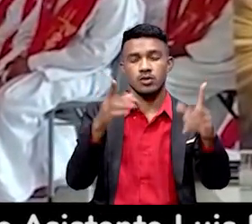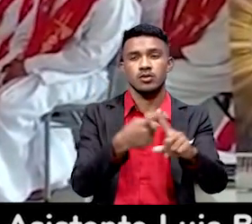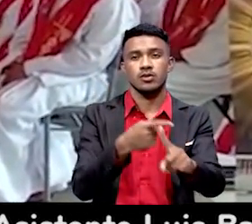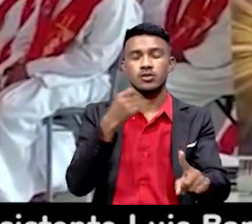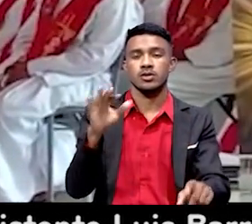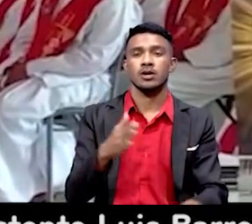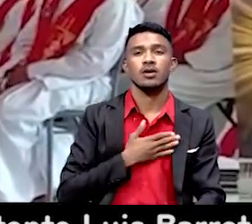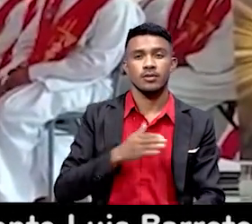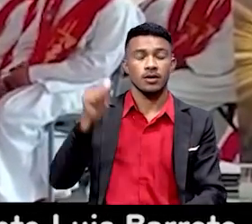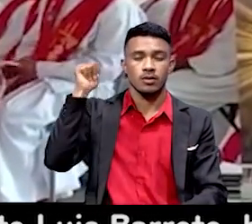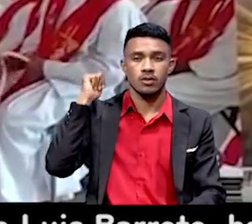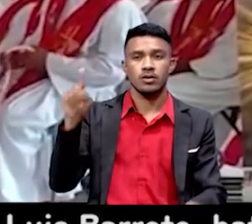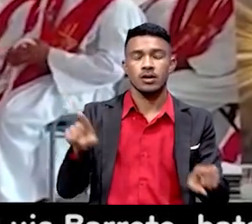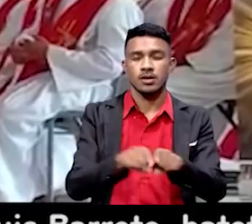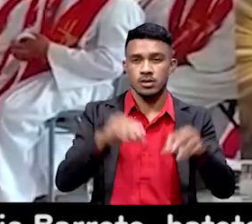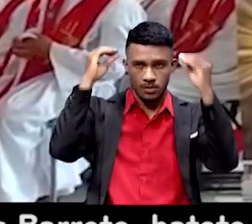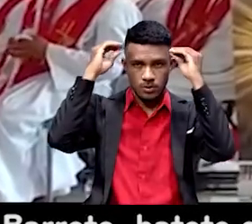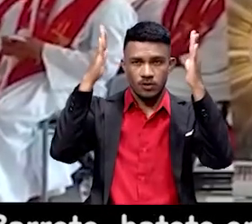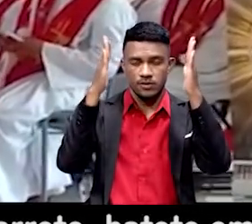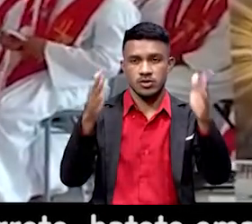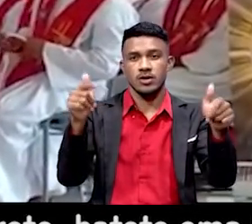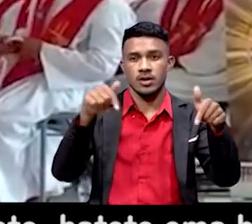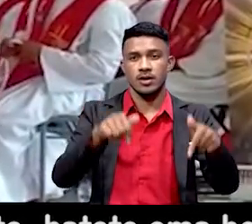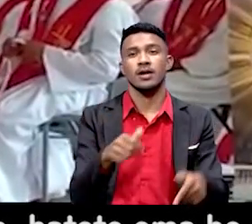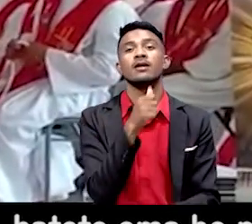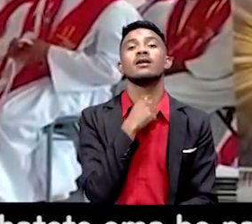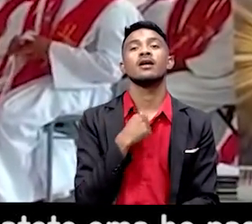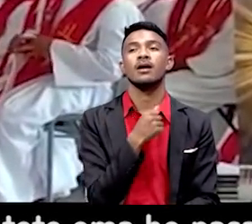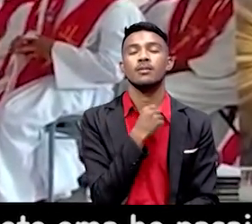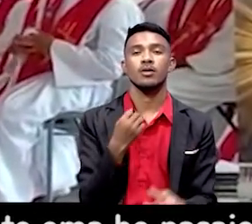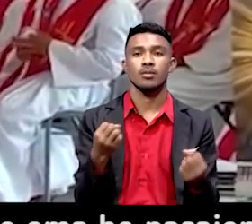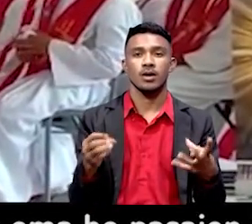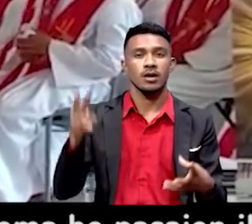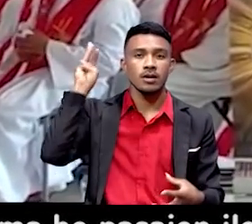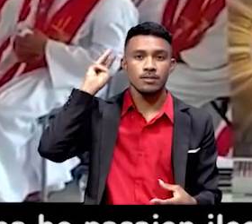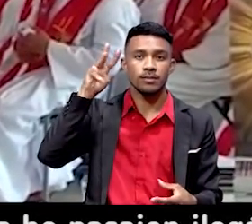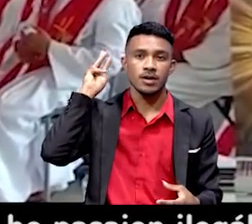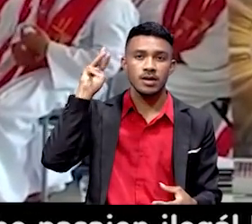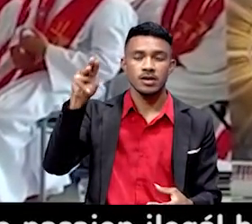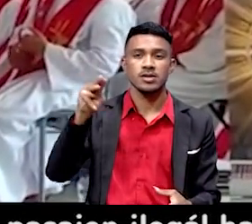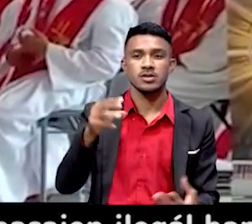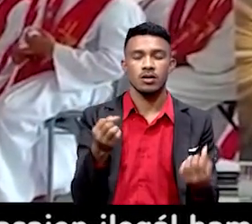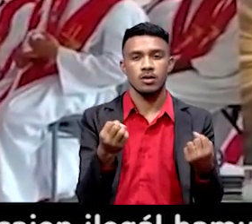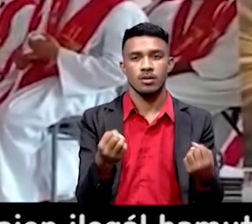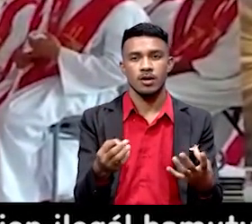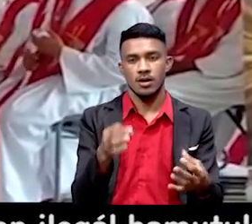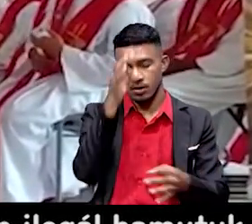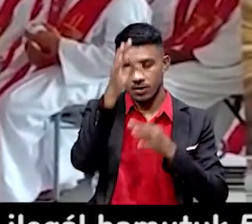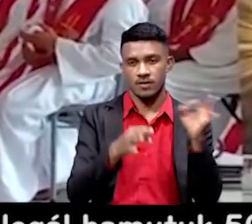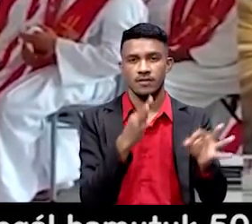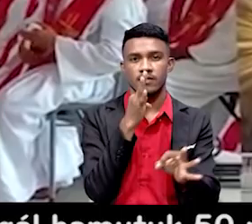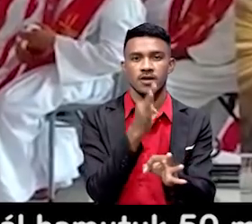Saya mau saya profesor ini, ambil Pak Kui, Ministro, primeiro ministro Rui Araújo, minha mãe